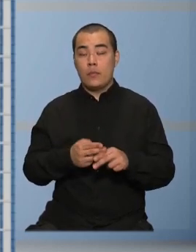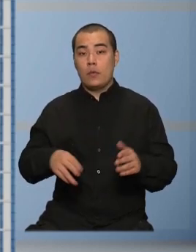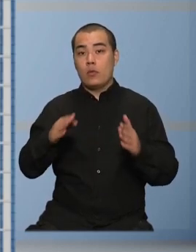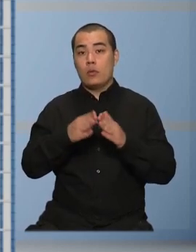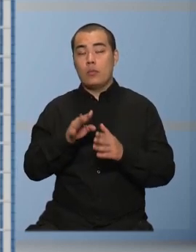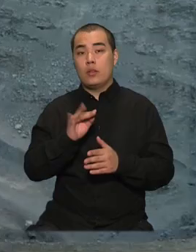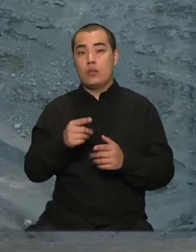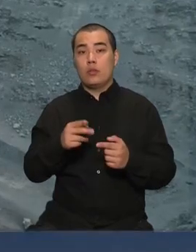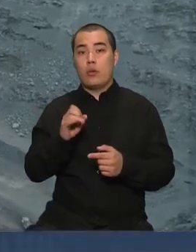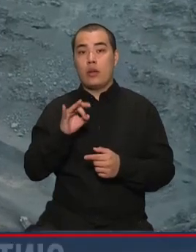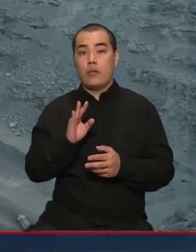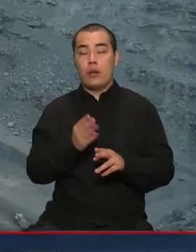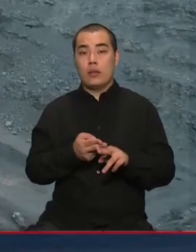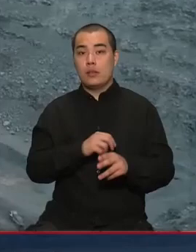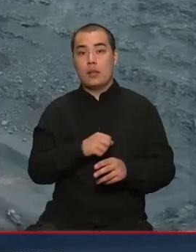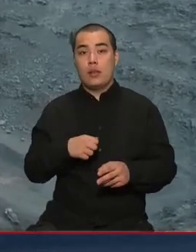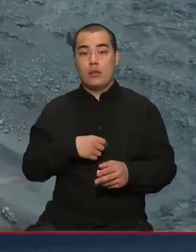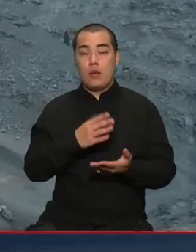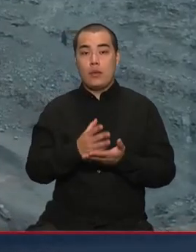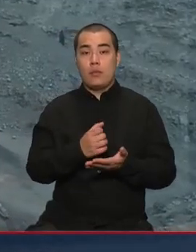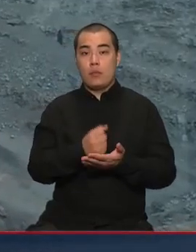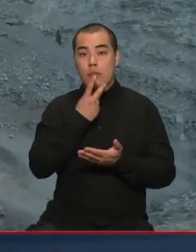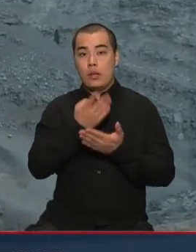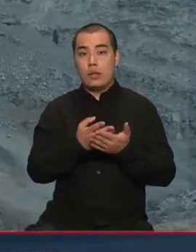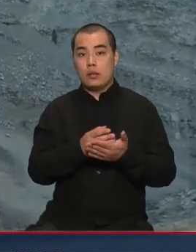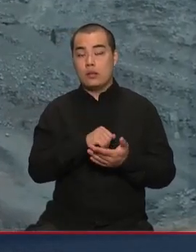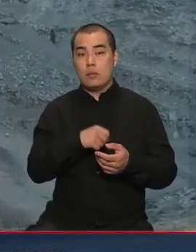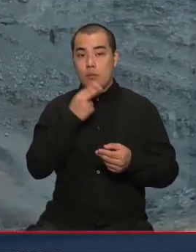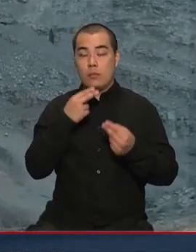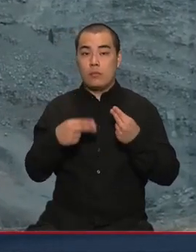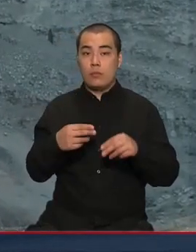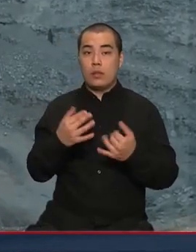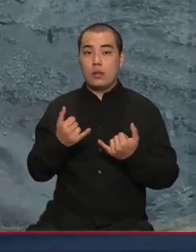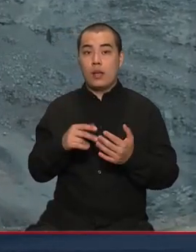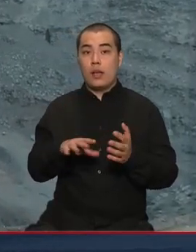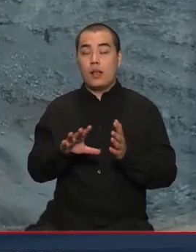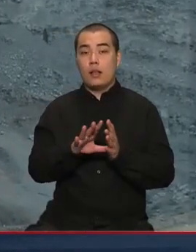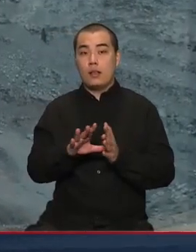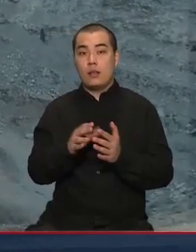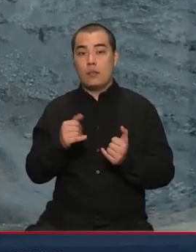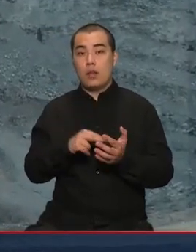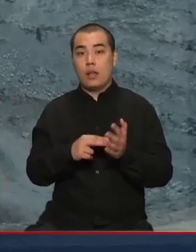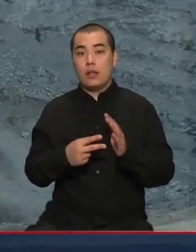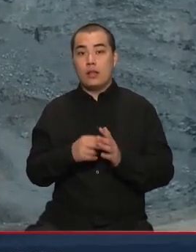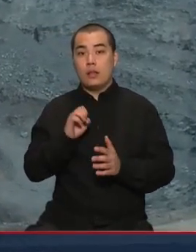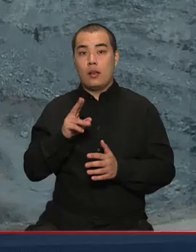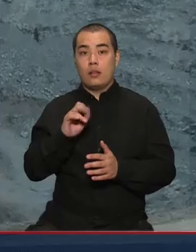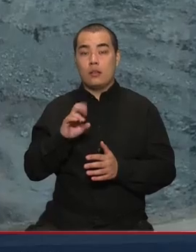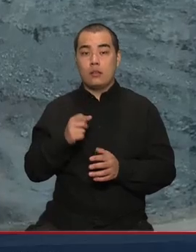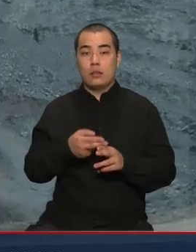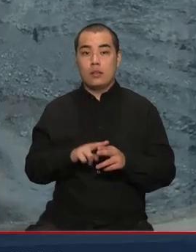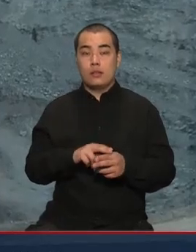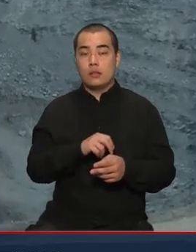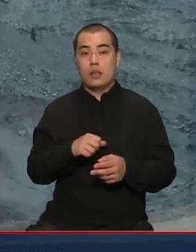Жомарт Тоқаевқа жер қойнауын пайдалану құқын беруге қатысты аукциондарды электронды форматта өткізу үшін e-қазына.kz